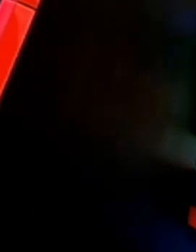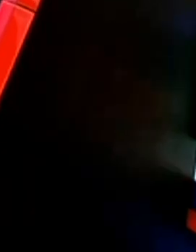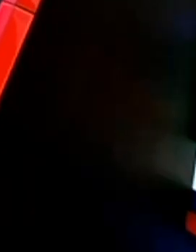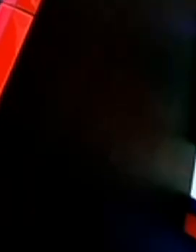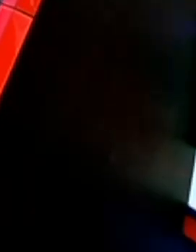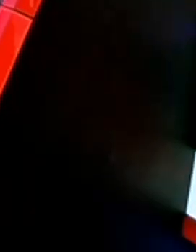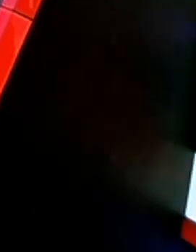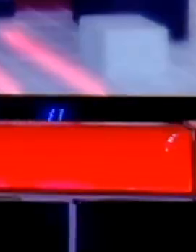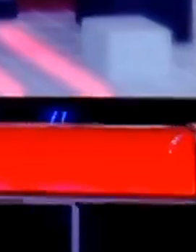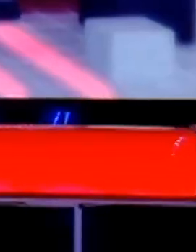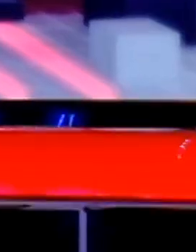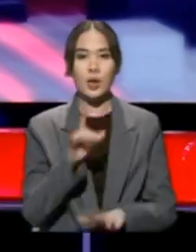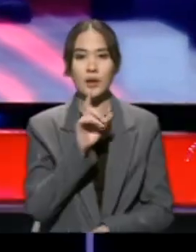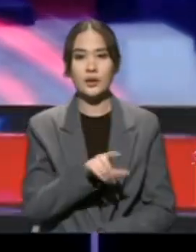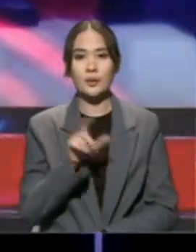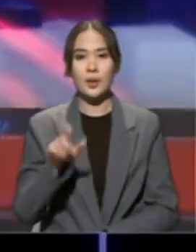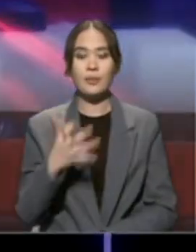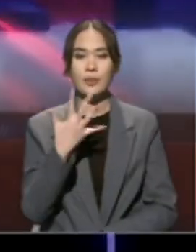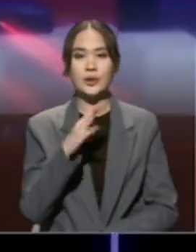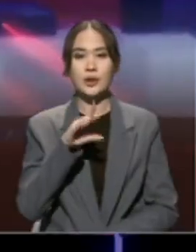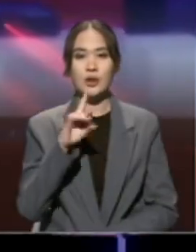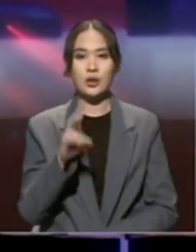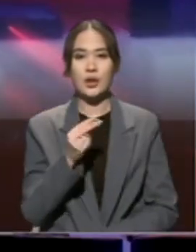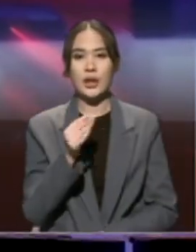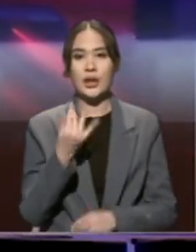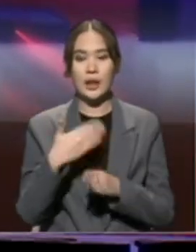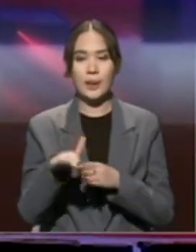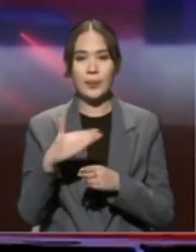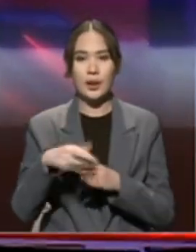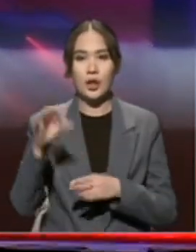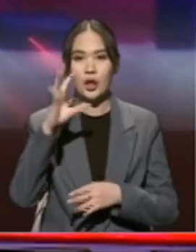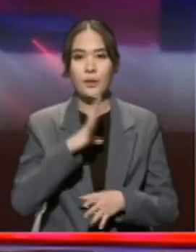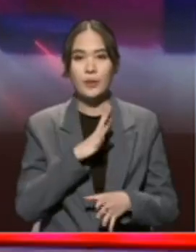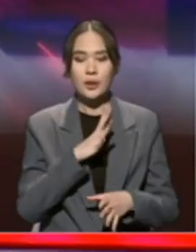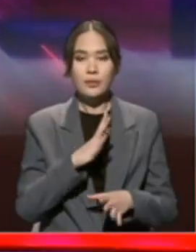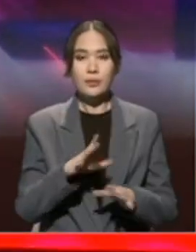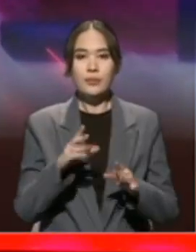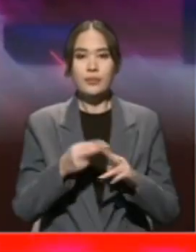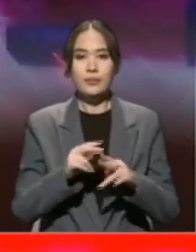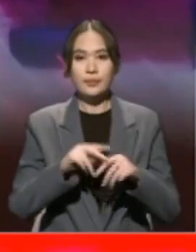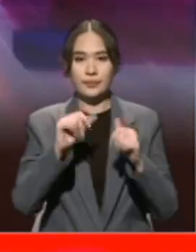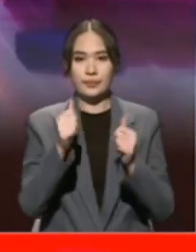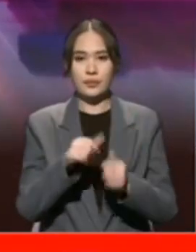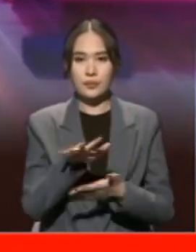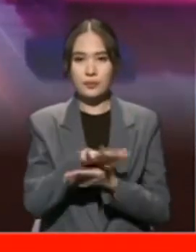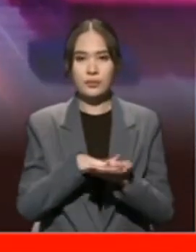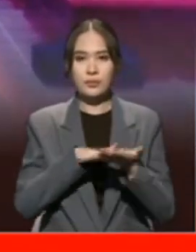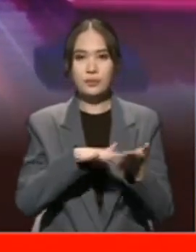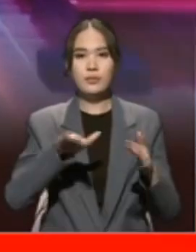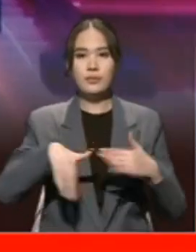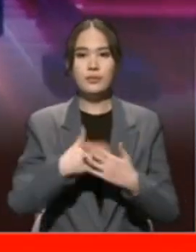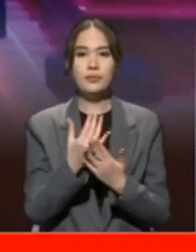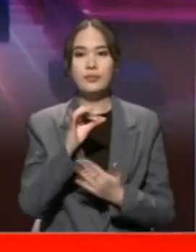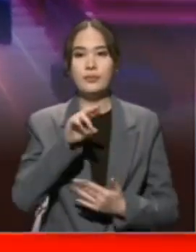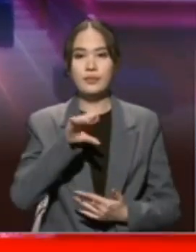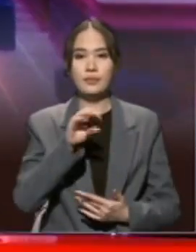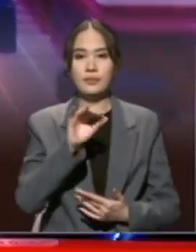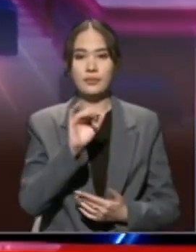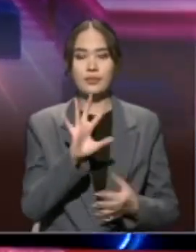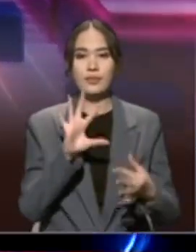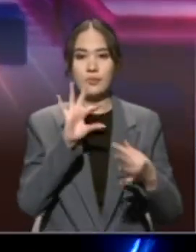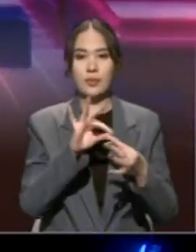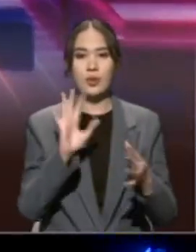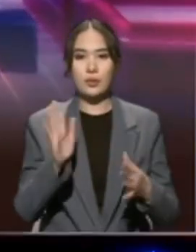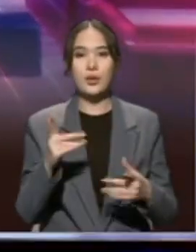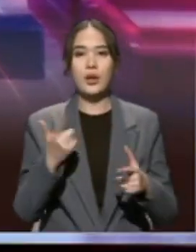Тек былтырдың өзінде азаматтарымыз 5 триллион теңгеге ипотекалық несие рәсімдеген екен. Енді алдағы жылы тағы да жаңа ипотекалық бағдарлама іске қосылады.